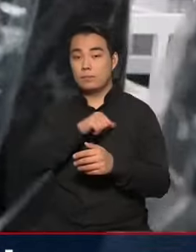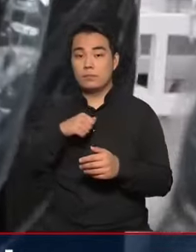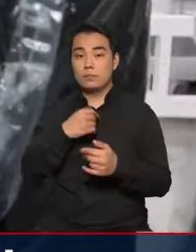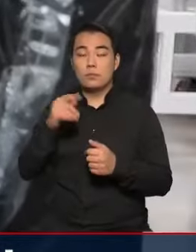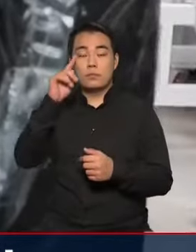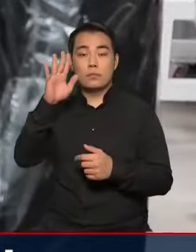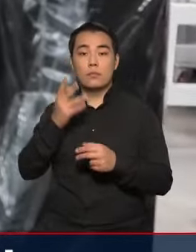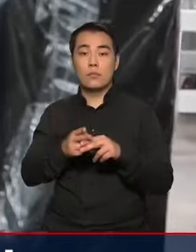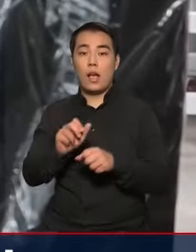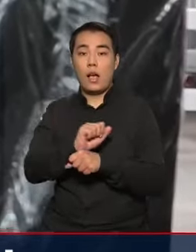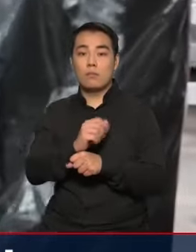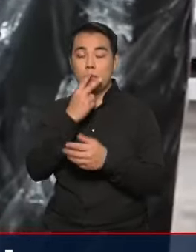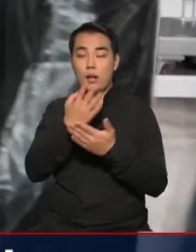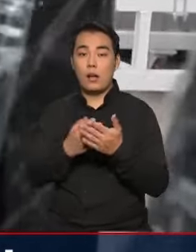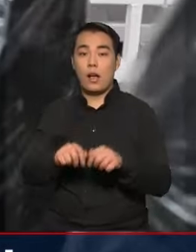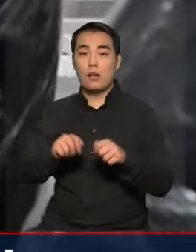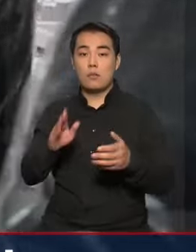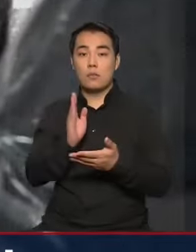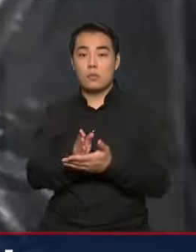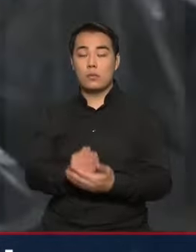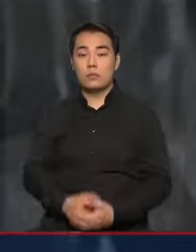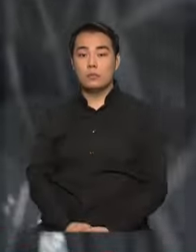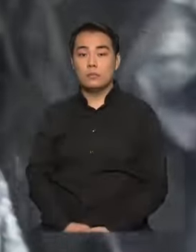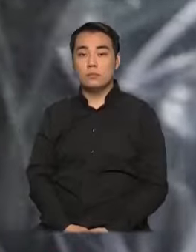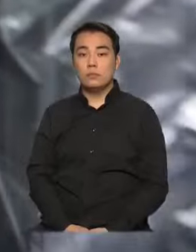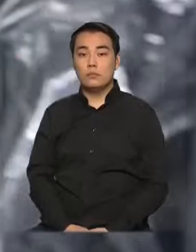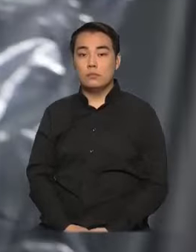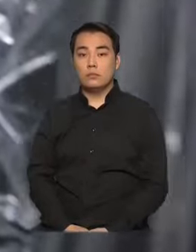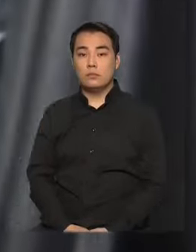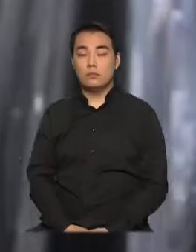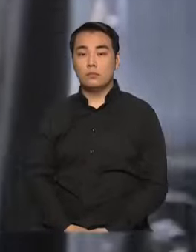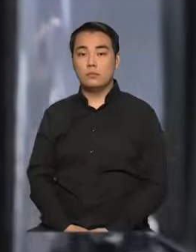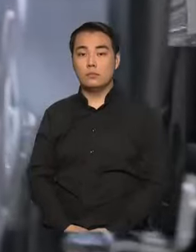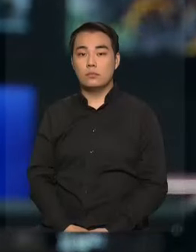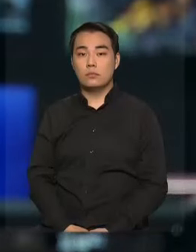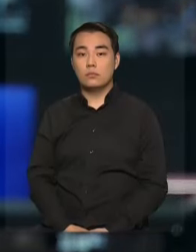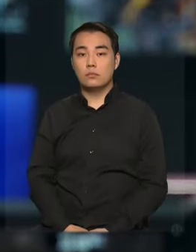танымал автомаркалардың кәсіпорындары ашылуы мүмкін. Алтынбек Амит, Жібек Шола.